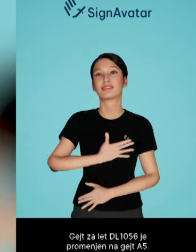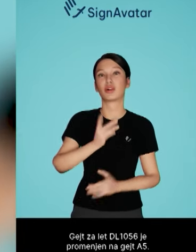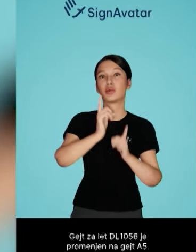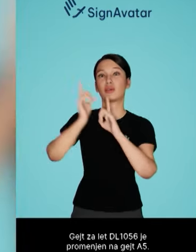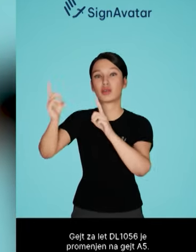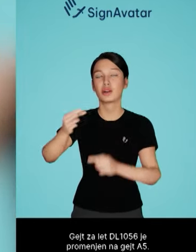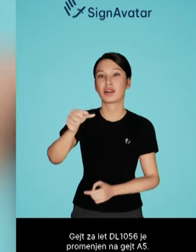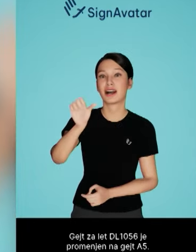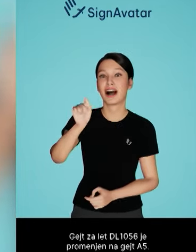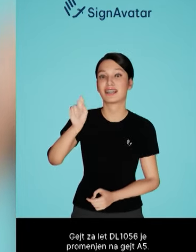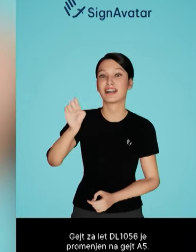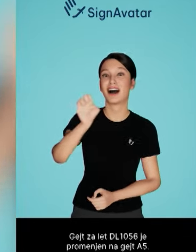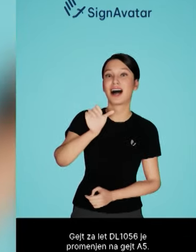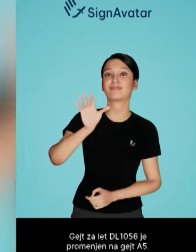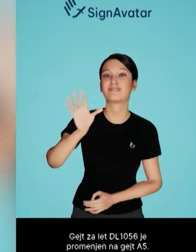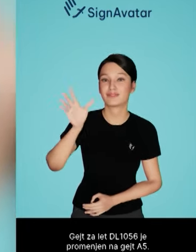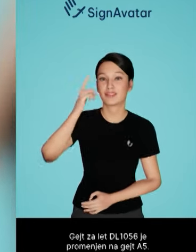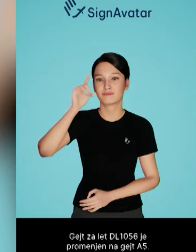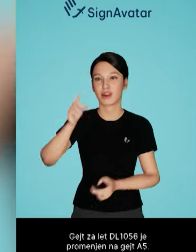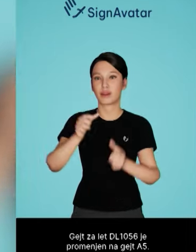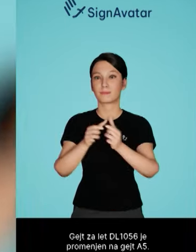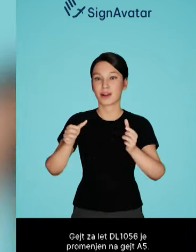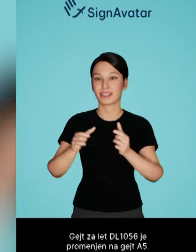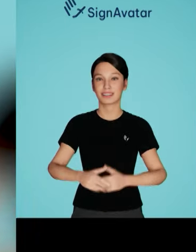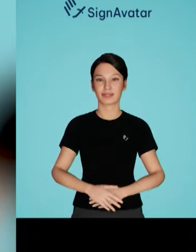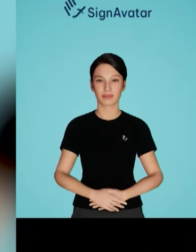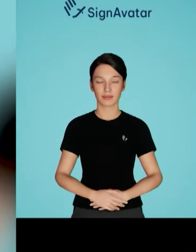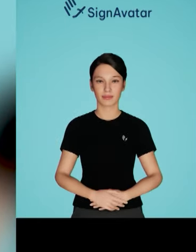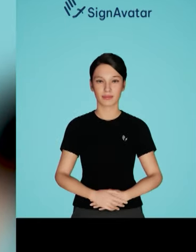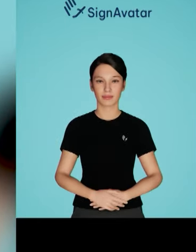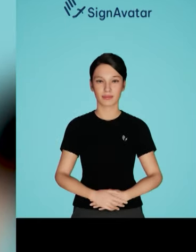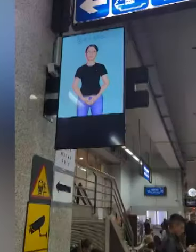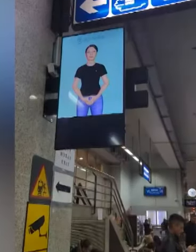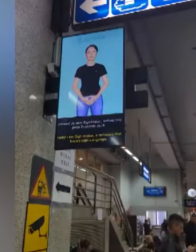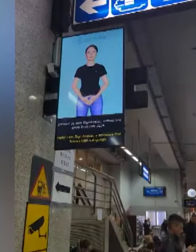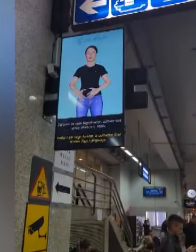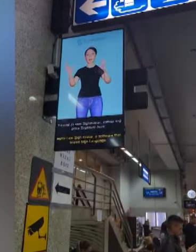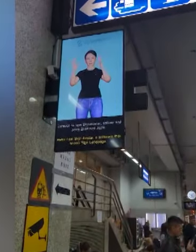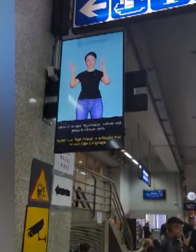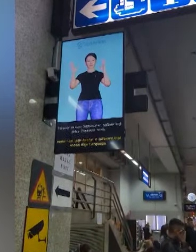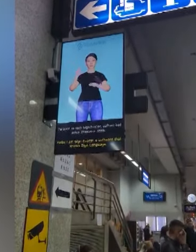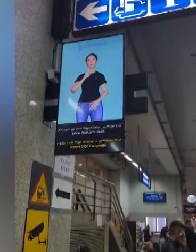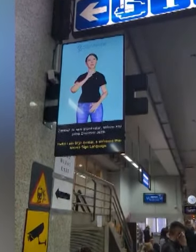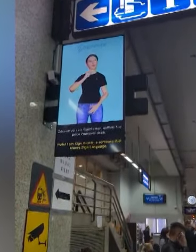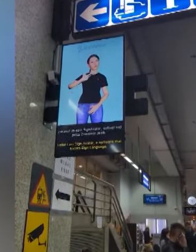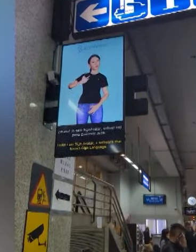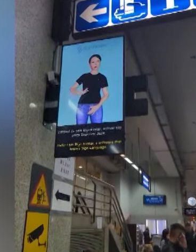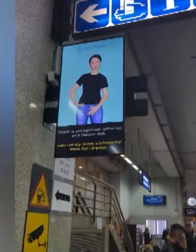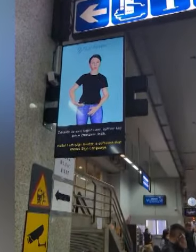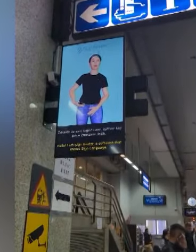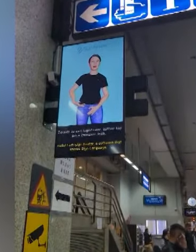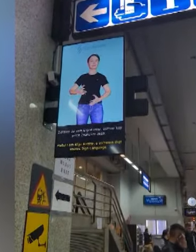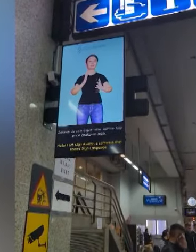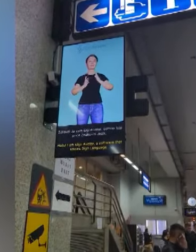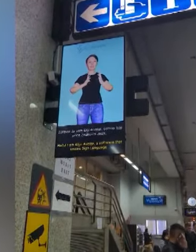taj njihov svet i koliko njima treba pomoć u soštini. Sa druge strane, znakorni jezik je njihov maternji